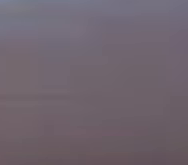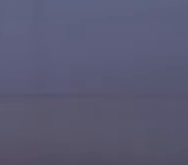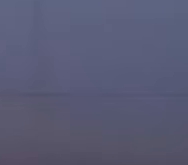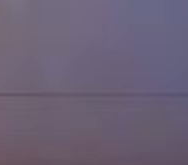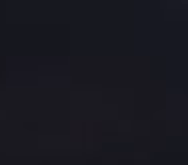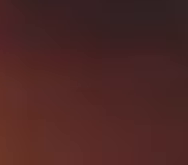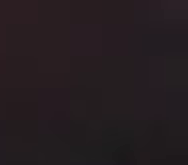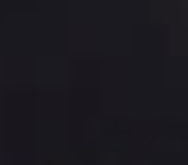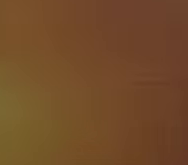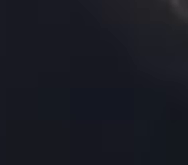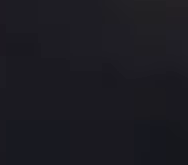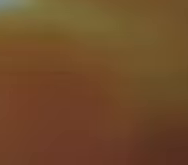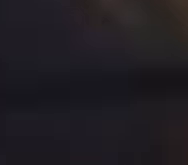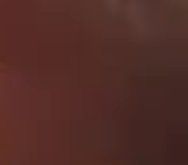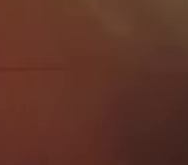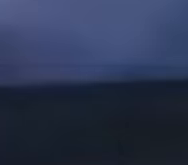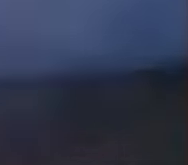k